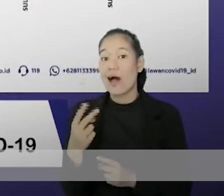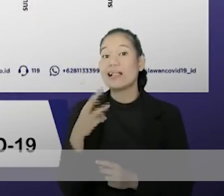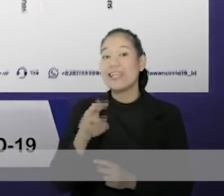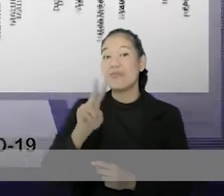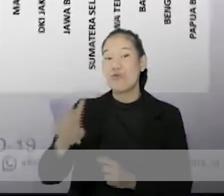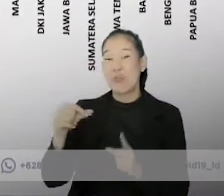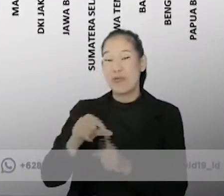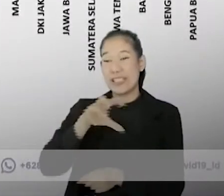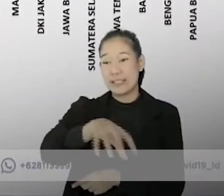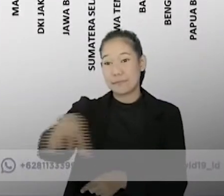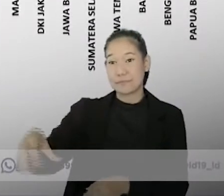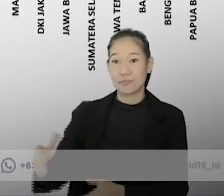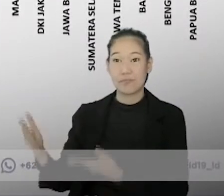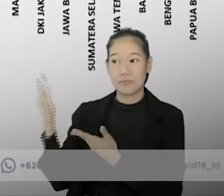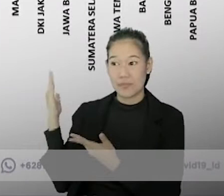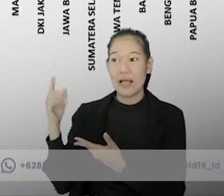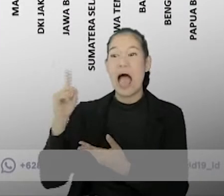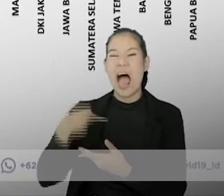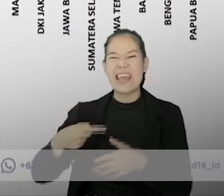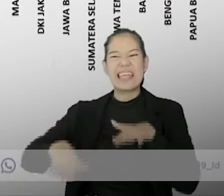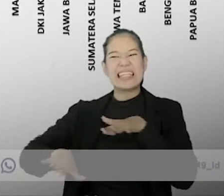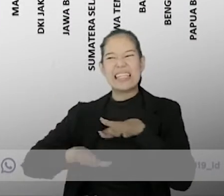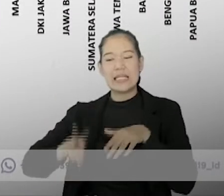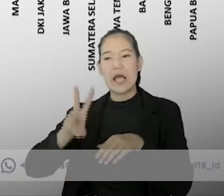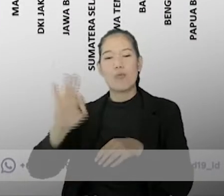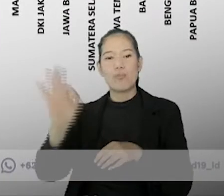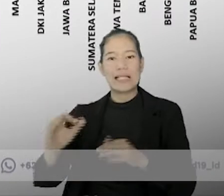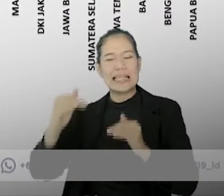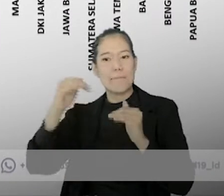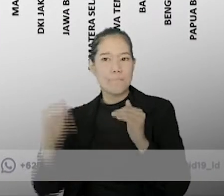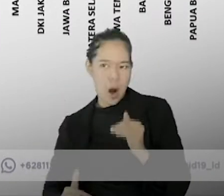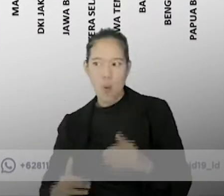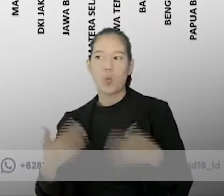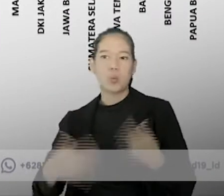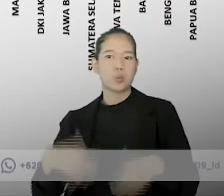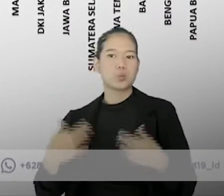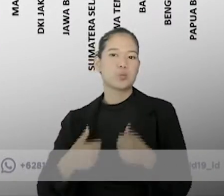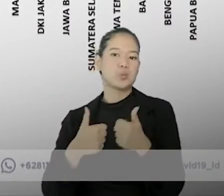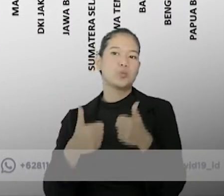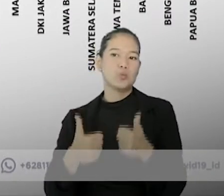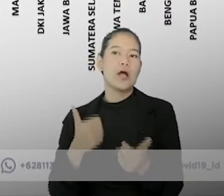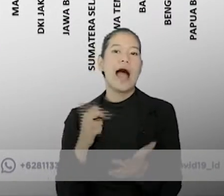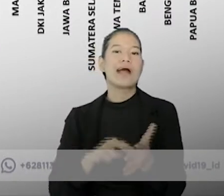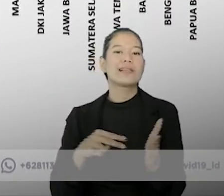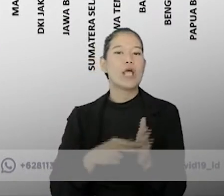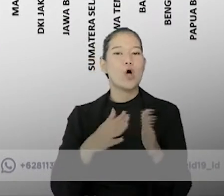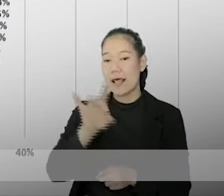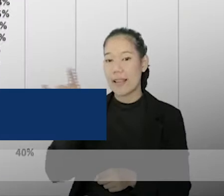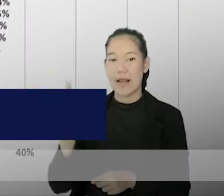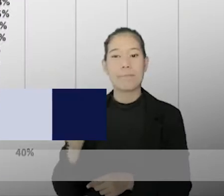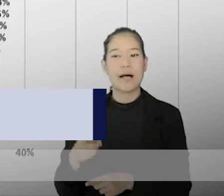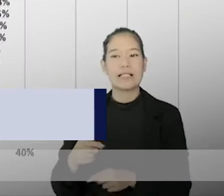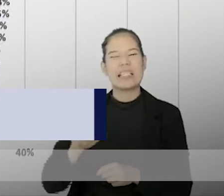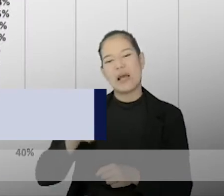provinsi mencatatkan rata-rata bor rumah sakit rujukan di bawah 60%. Dewi mengatakan bor untuk ruang isolasi